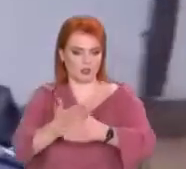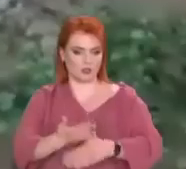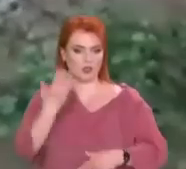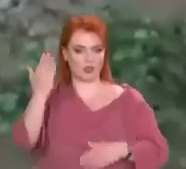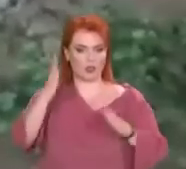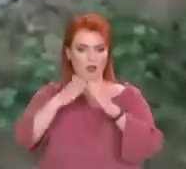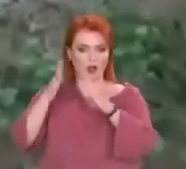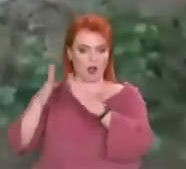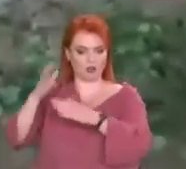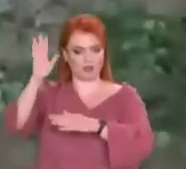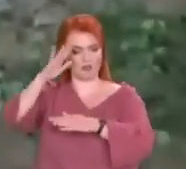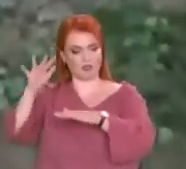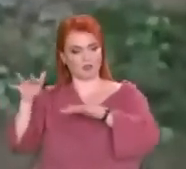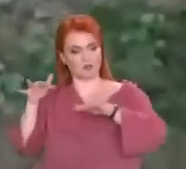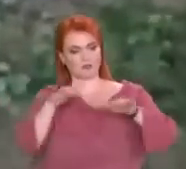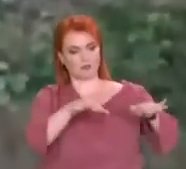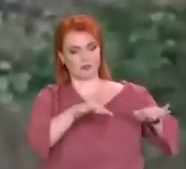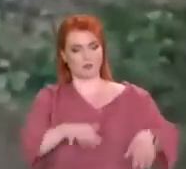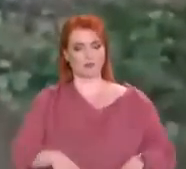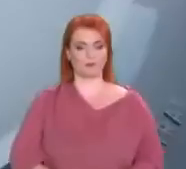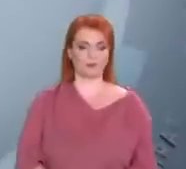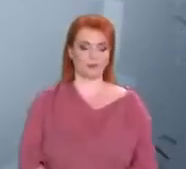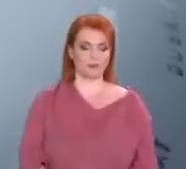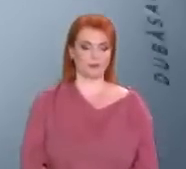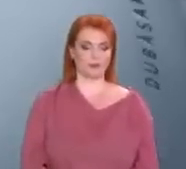inundate. Amănunte în jurnal.